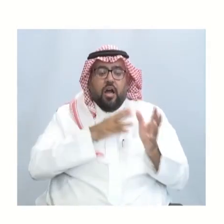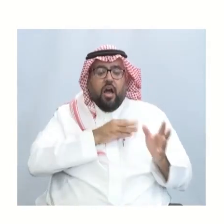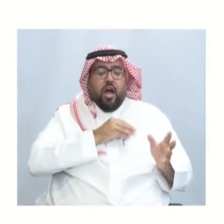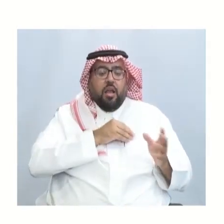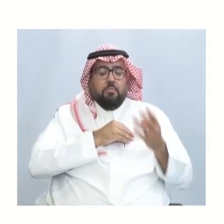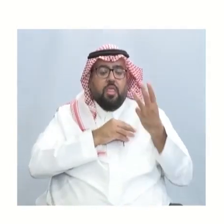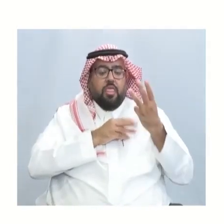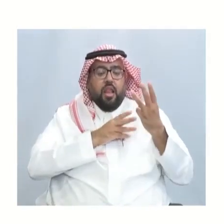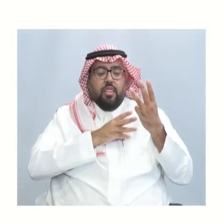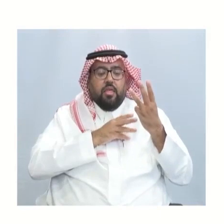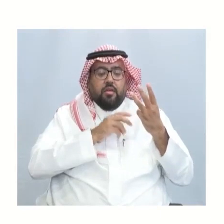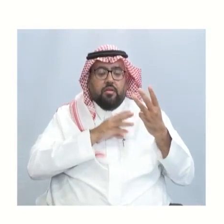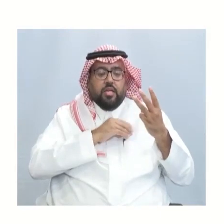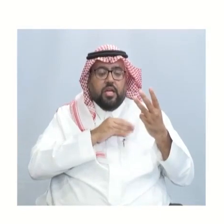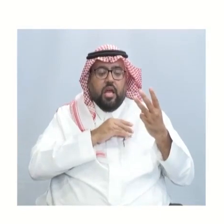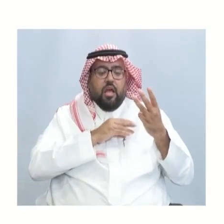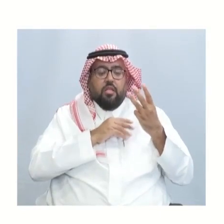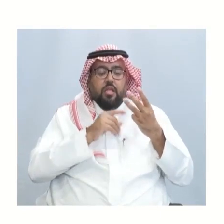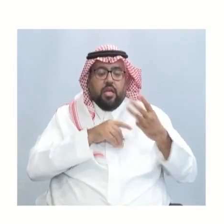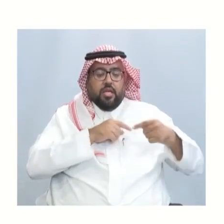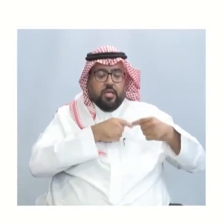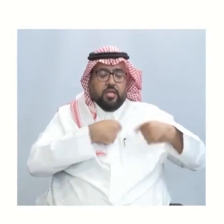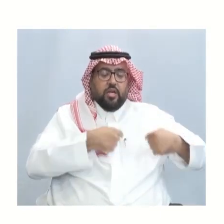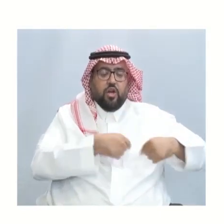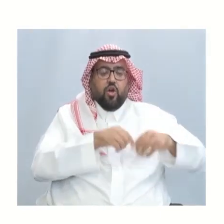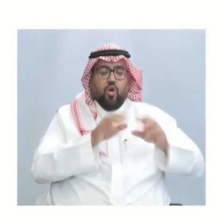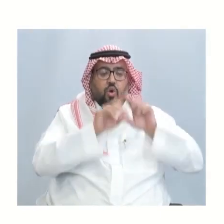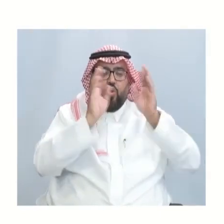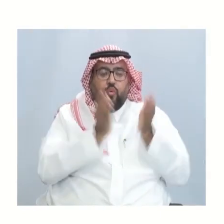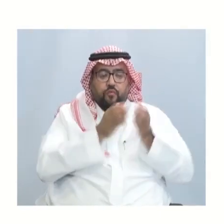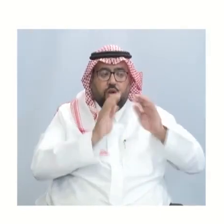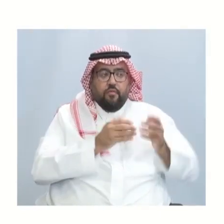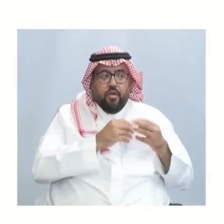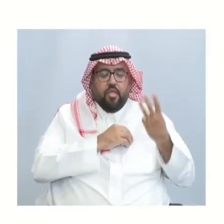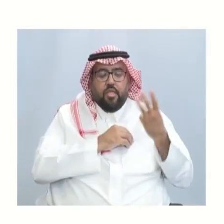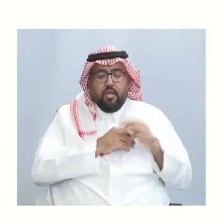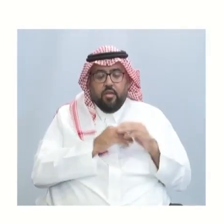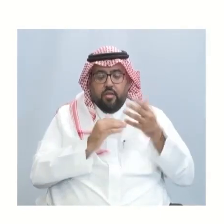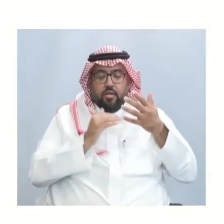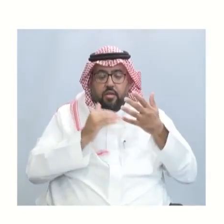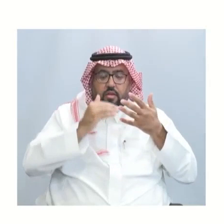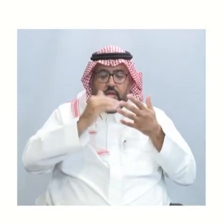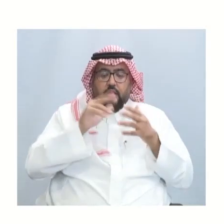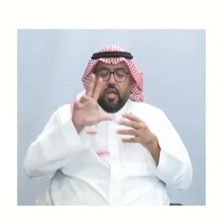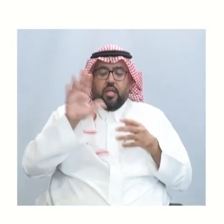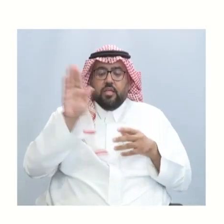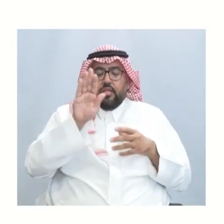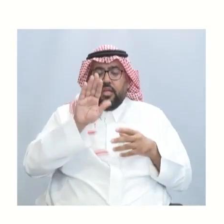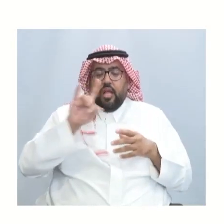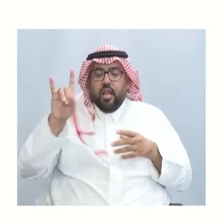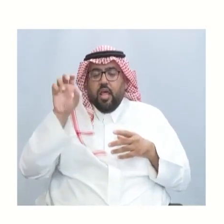داخلي والبيوض رليه نلاحظ ايضا من رتب الزواحف السلاحف